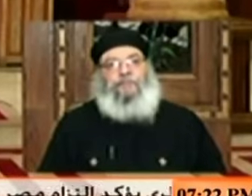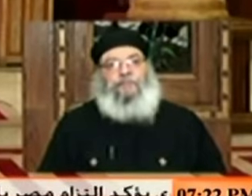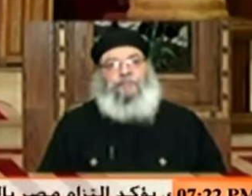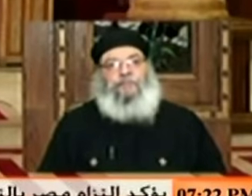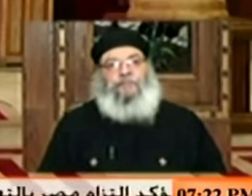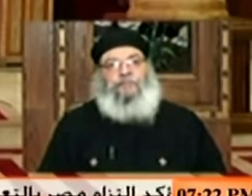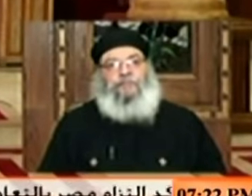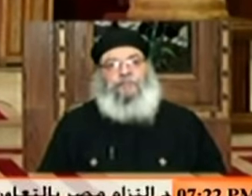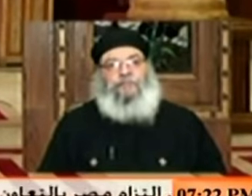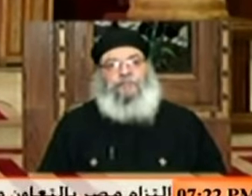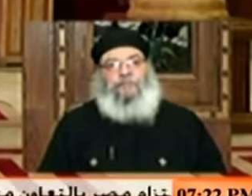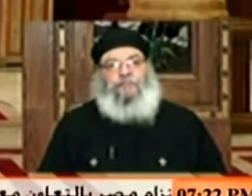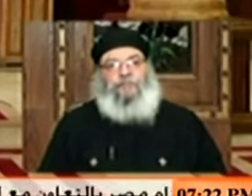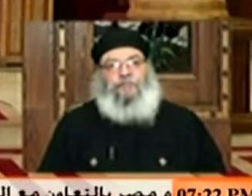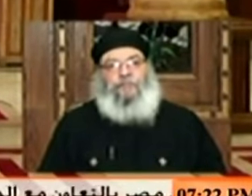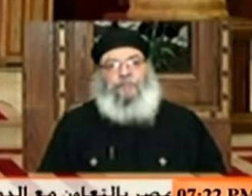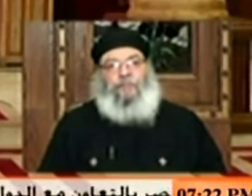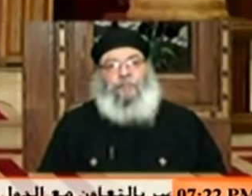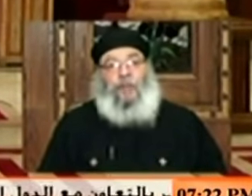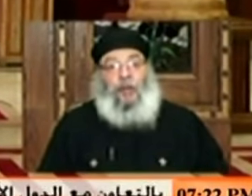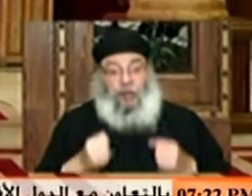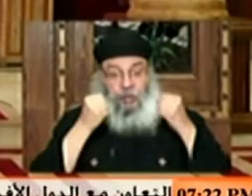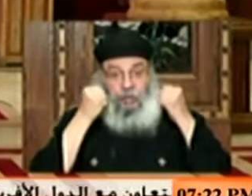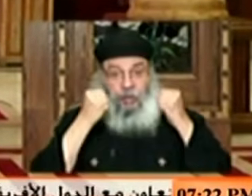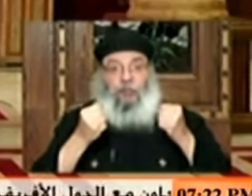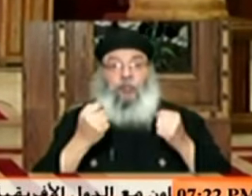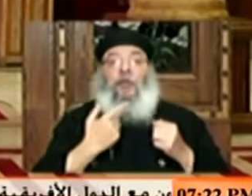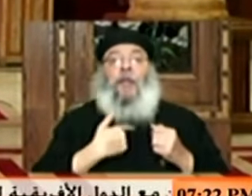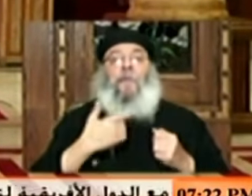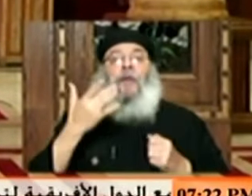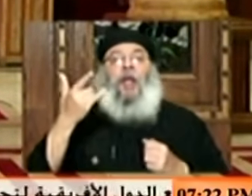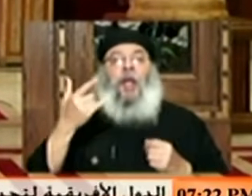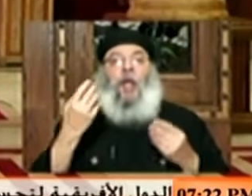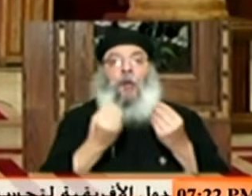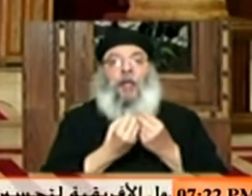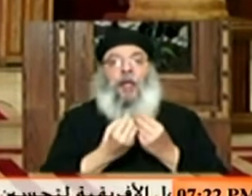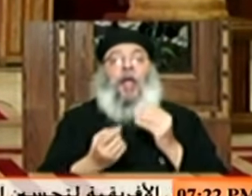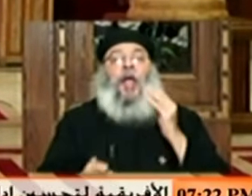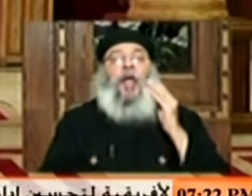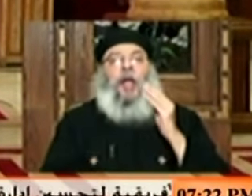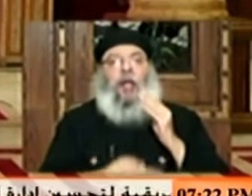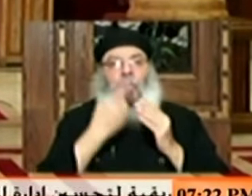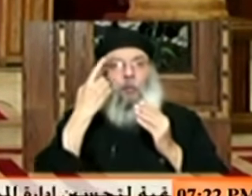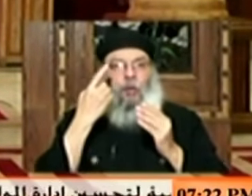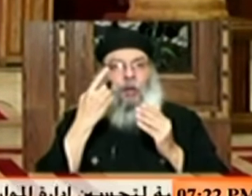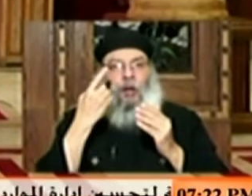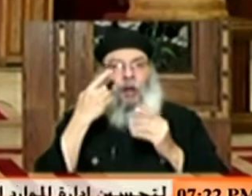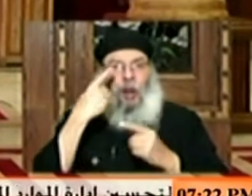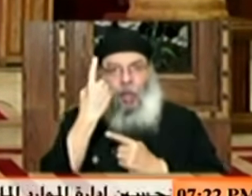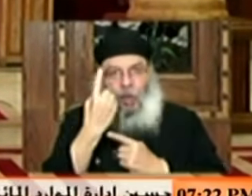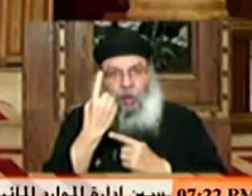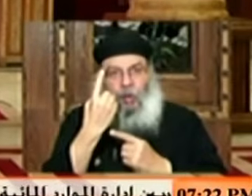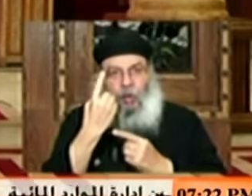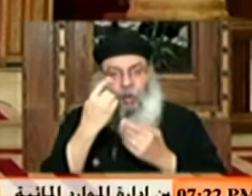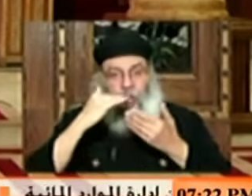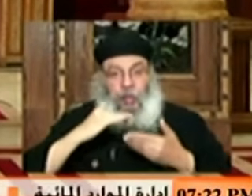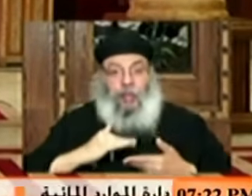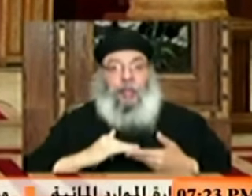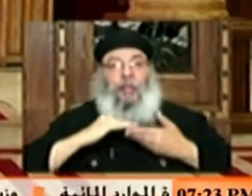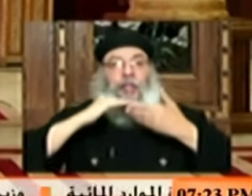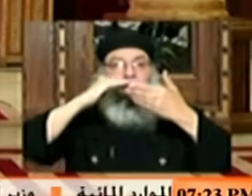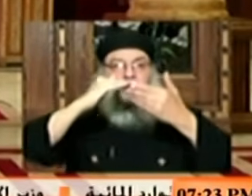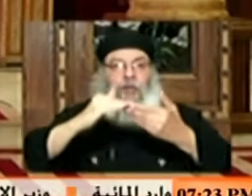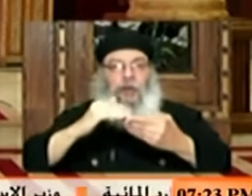131 لتثبت المحبه الاخويه اول خط في تقديم الخدمه كلغه حب انك